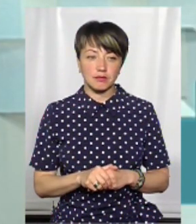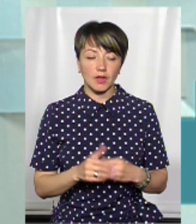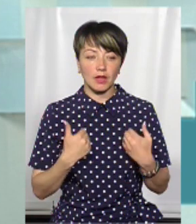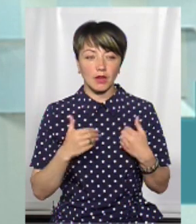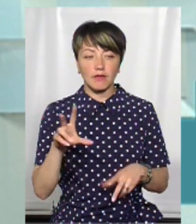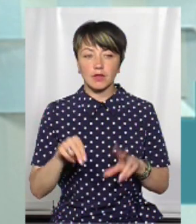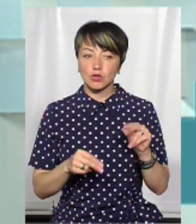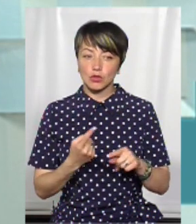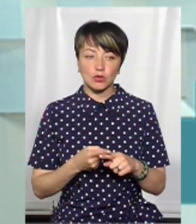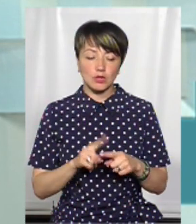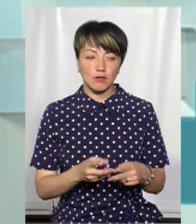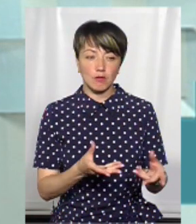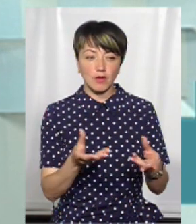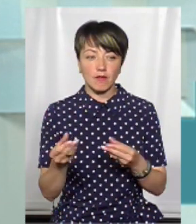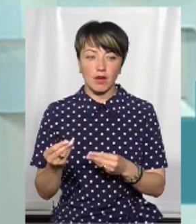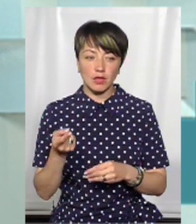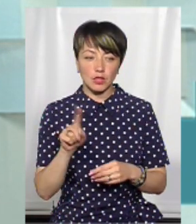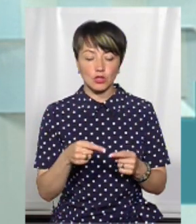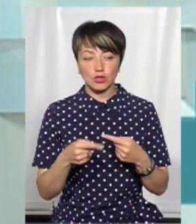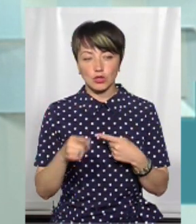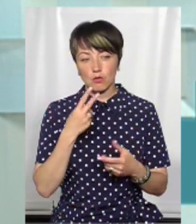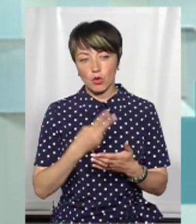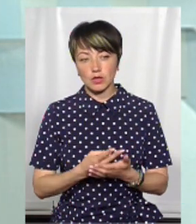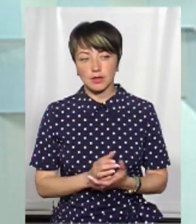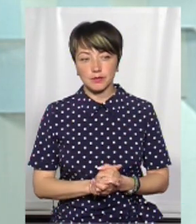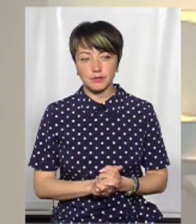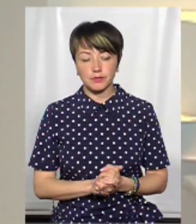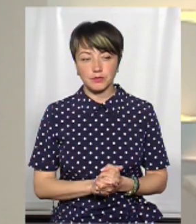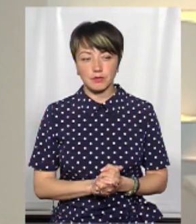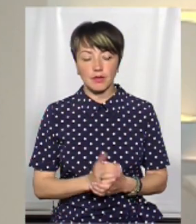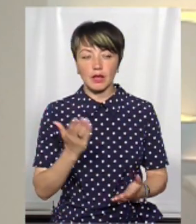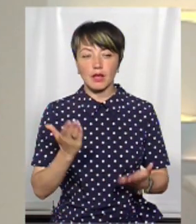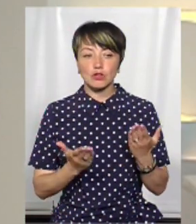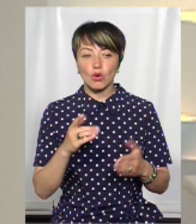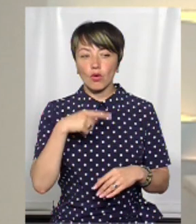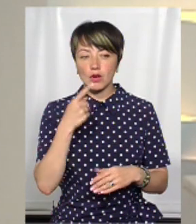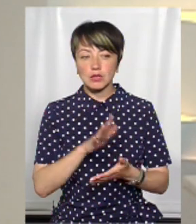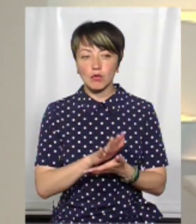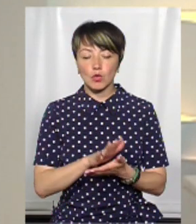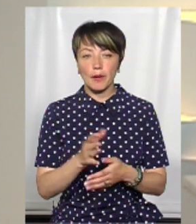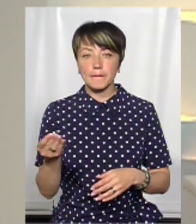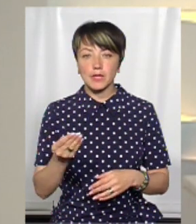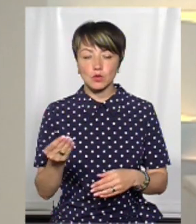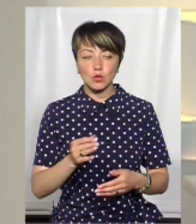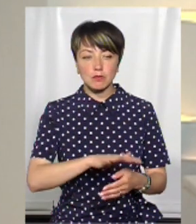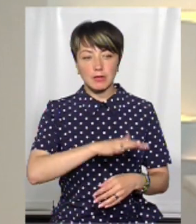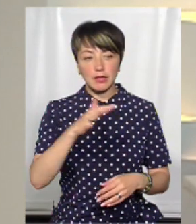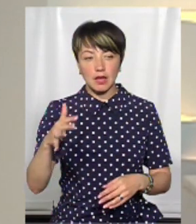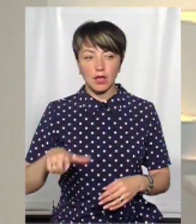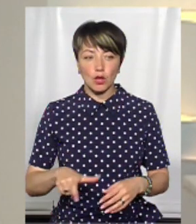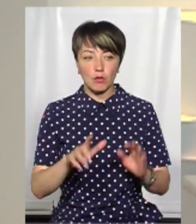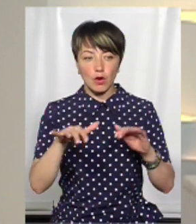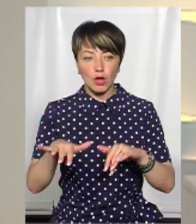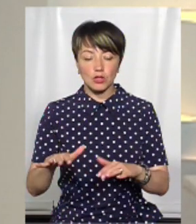я рахую, що це впливає на ті чи інші показники. А ще говорити про забрудненість піску, сміття на пляжі,